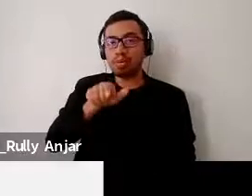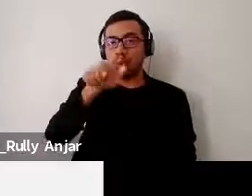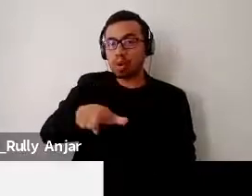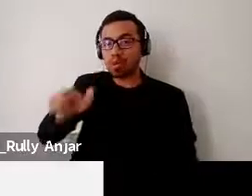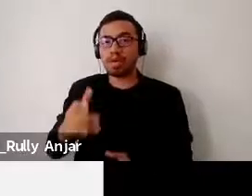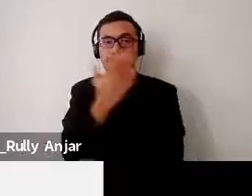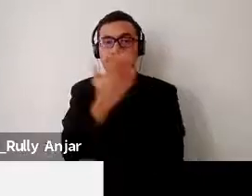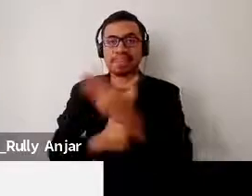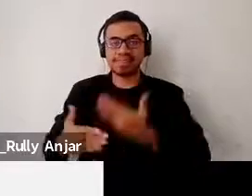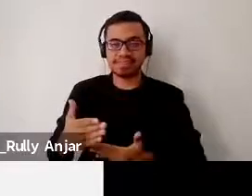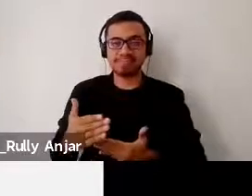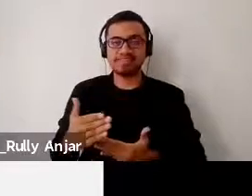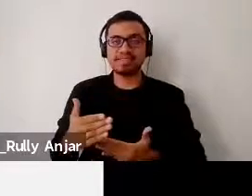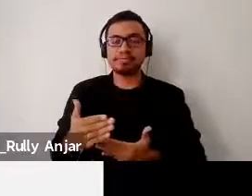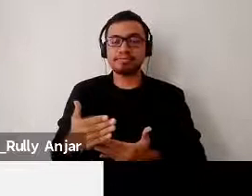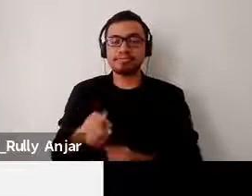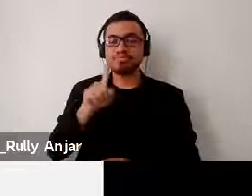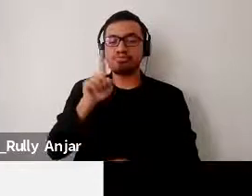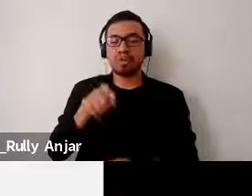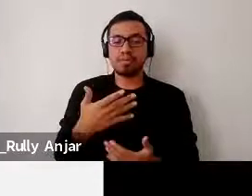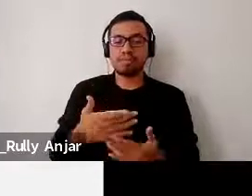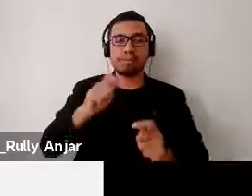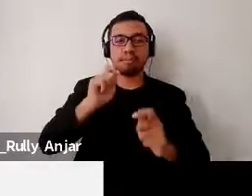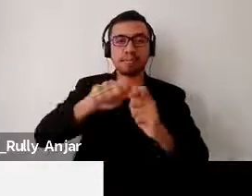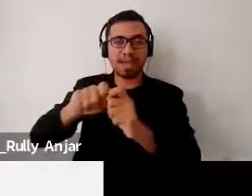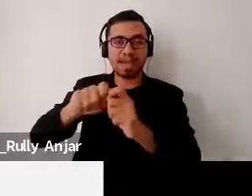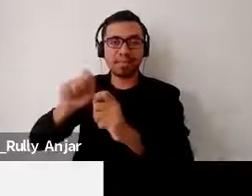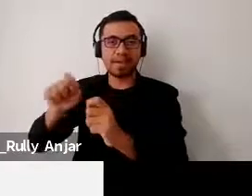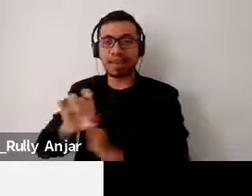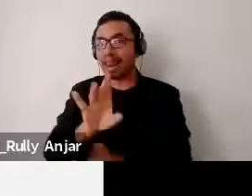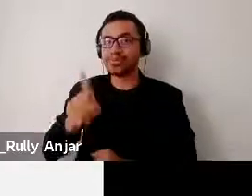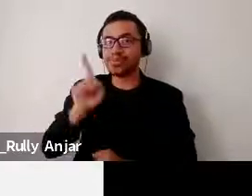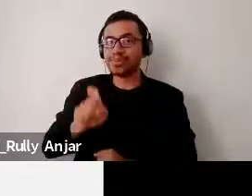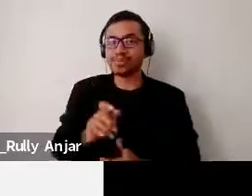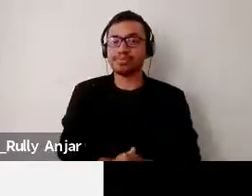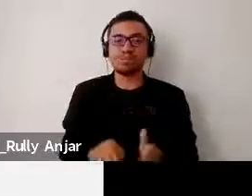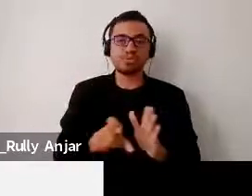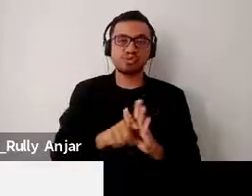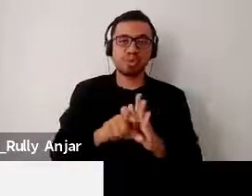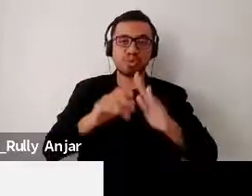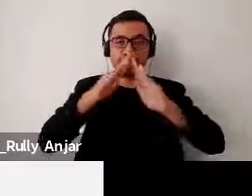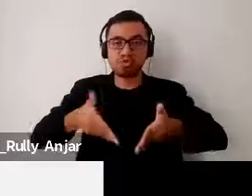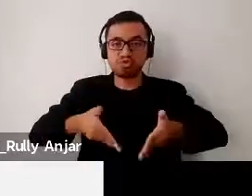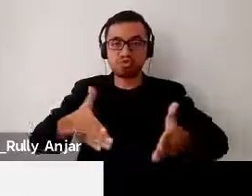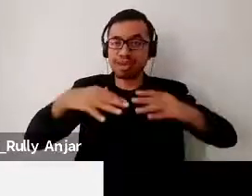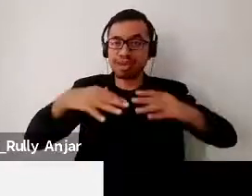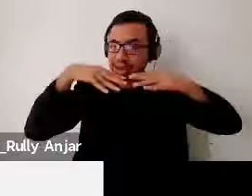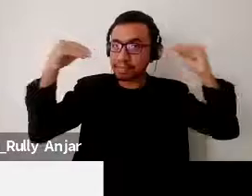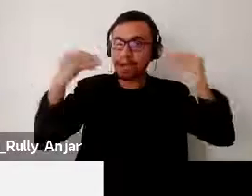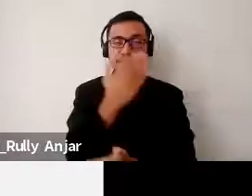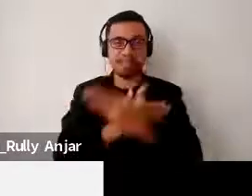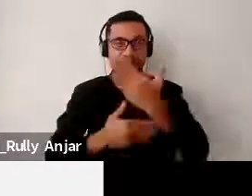paralel ada perbaikan-perbaikan lain. Jadi misalnya ada infrastruktur yang lebih ramah pada